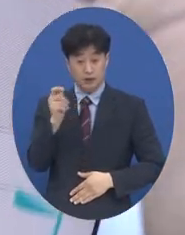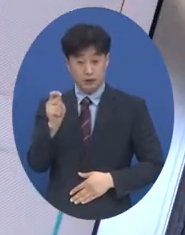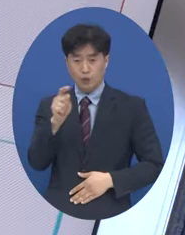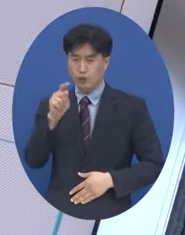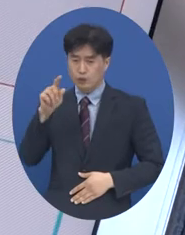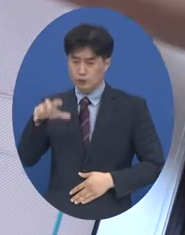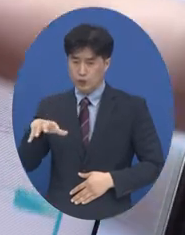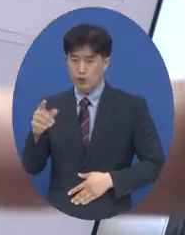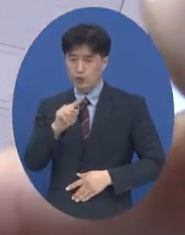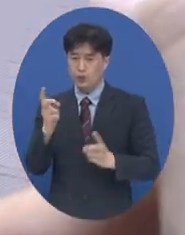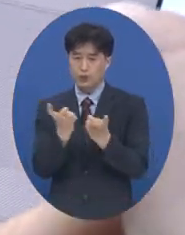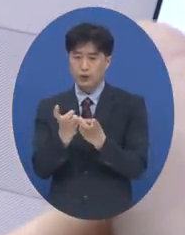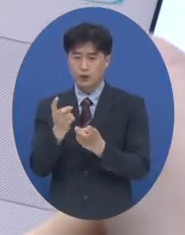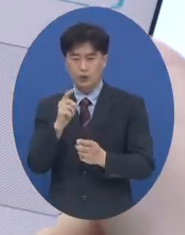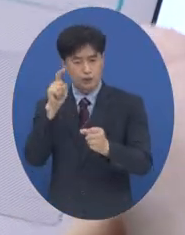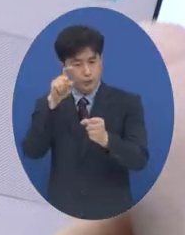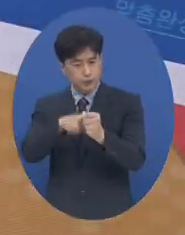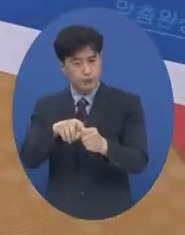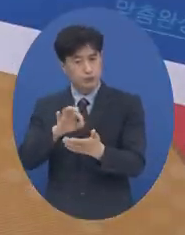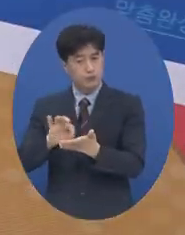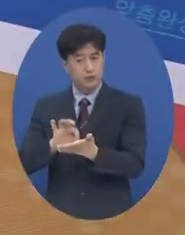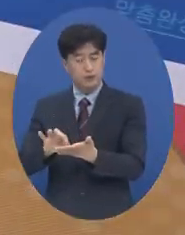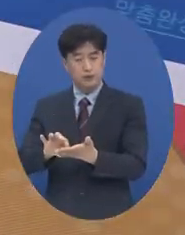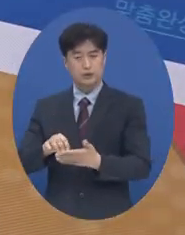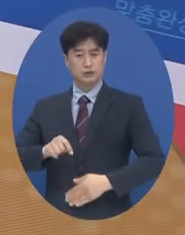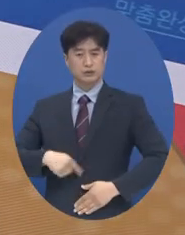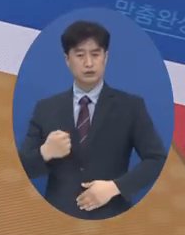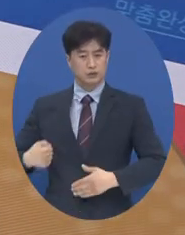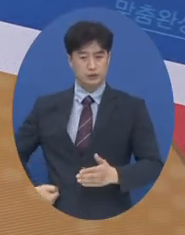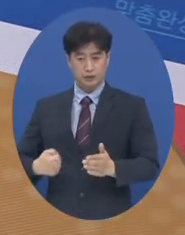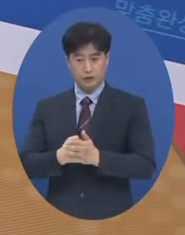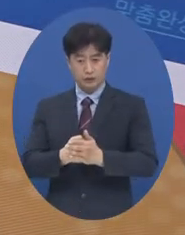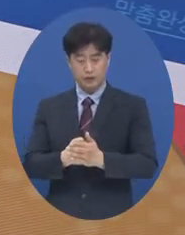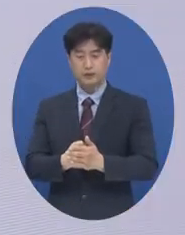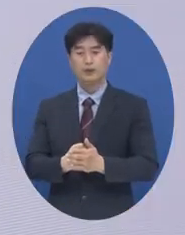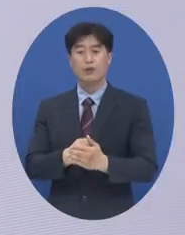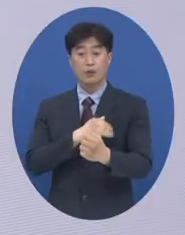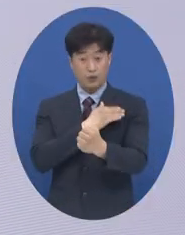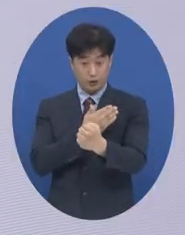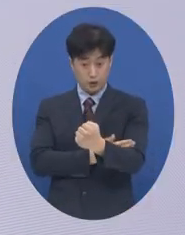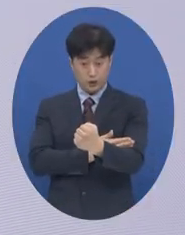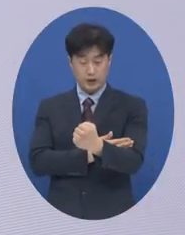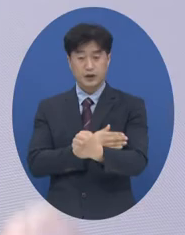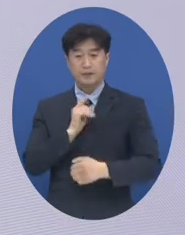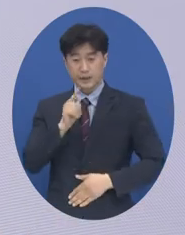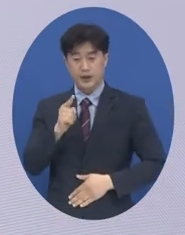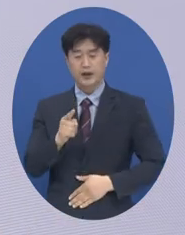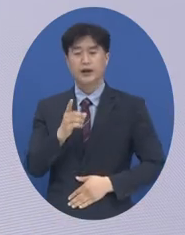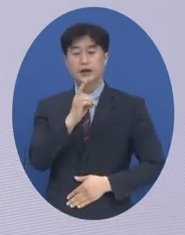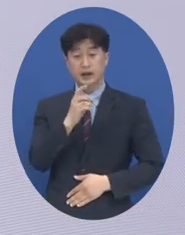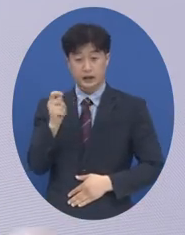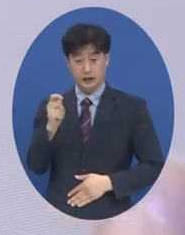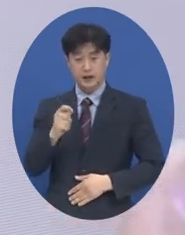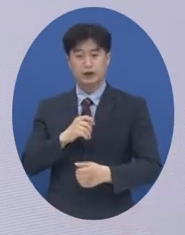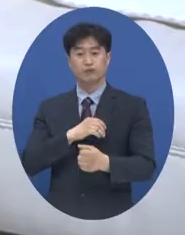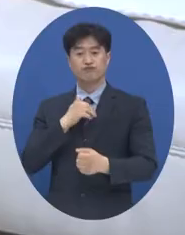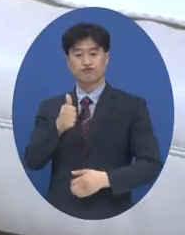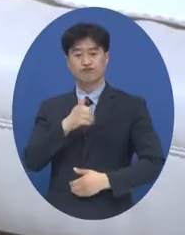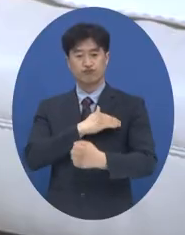자신의 데이터를 어디서 어떻게 어떤 목적으로 사용할지 스스로 결정할 수 있는 권리를 일컫는 데이터